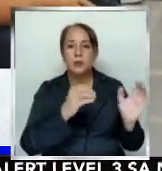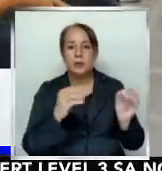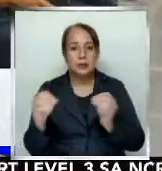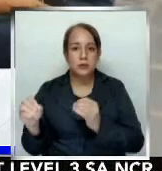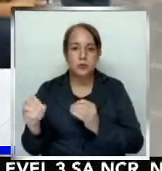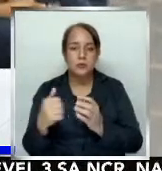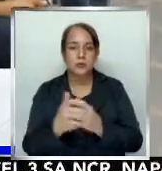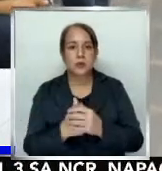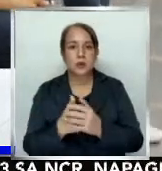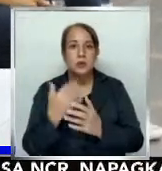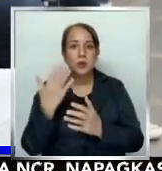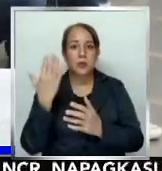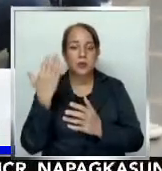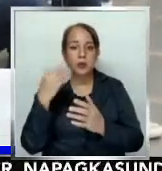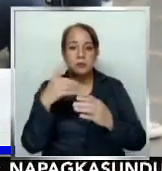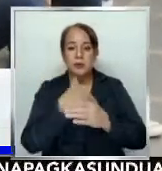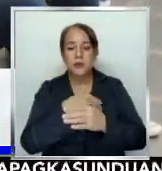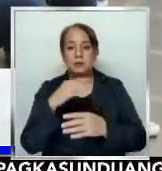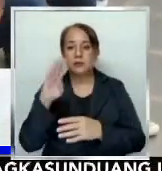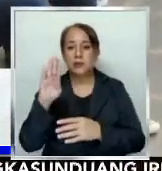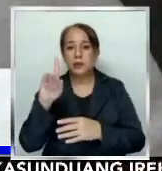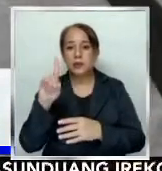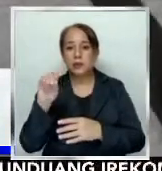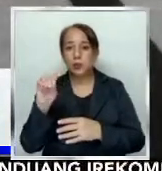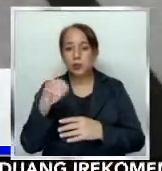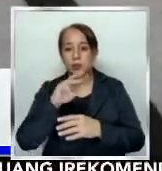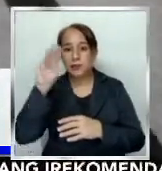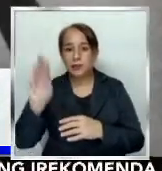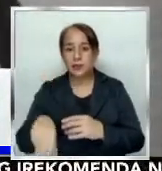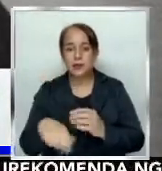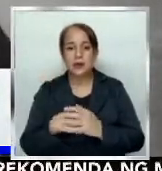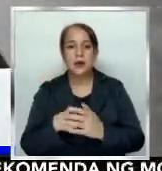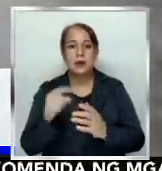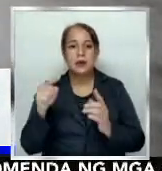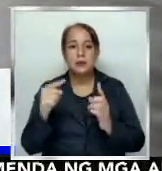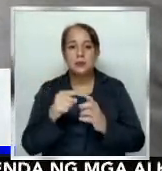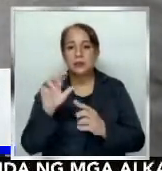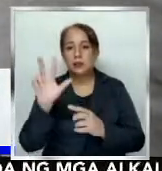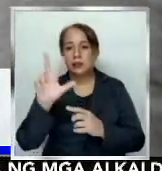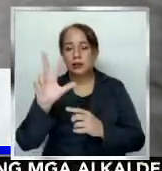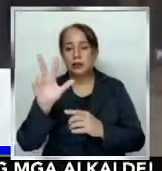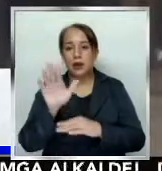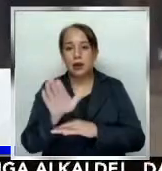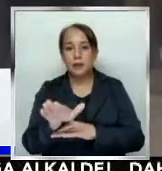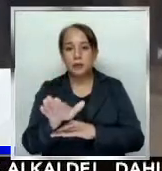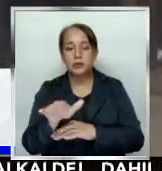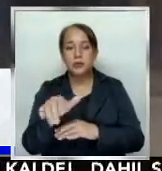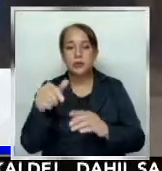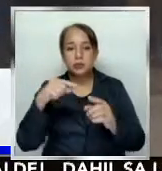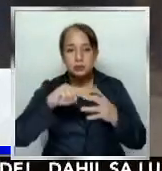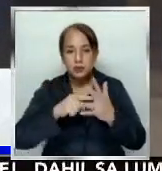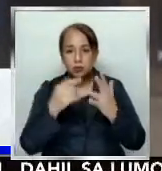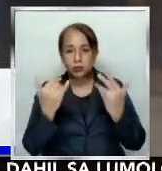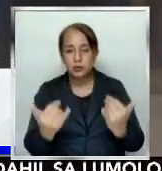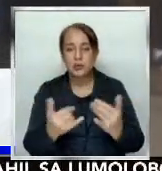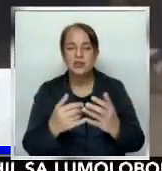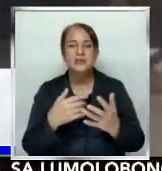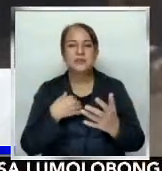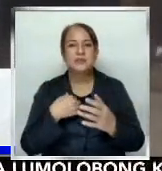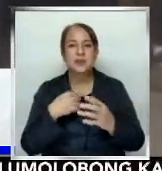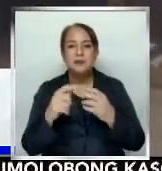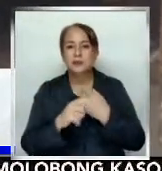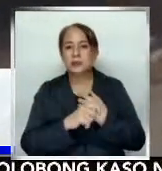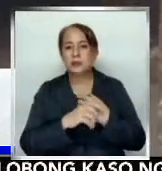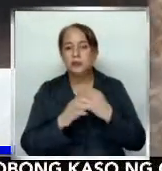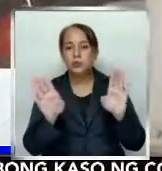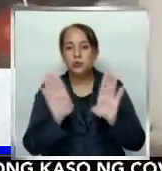mga branch ng Bangko de Oro sa Metro Manila halimbawa, hanggang alas 3 lang ng hapon simula ngayong araw. Pansamantala rin muna silang sarado tuwing